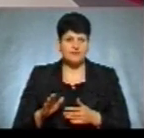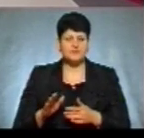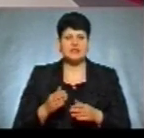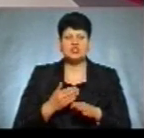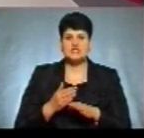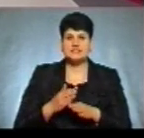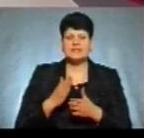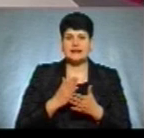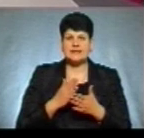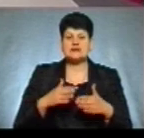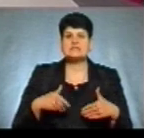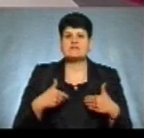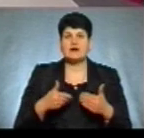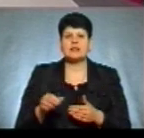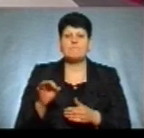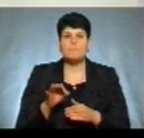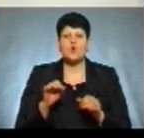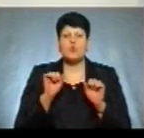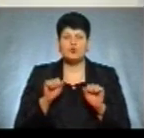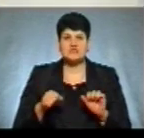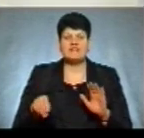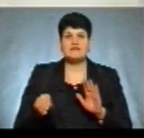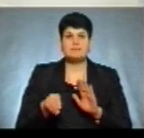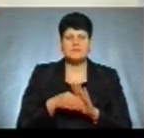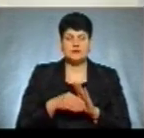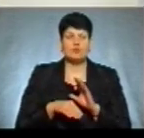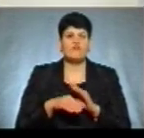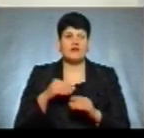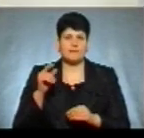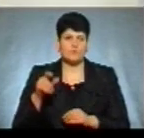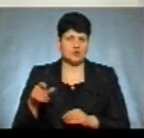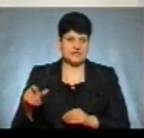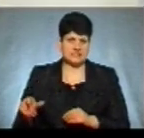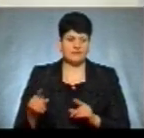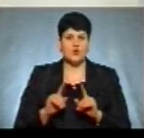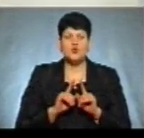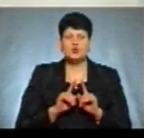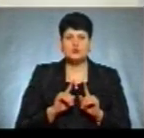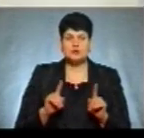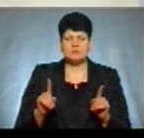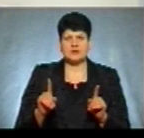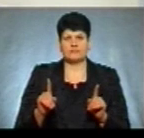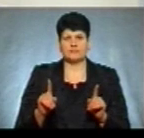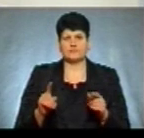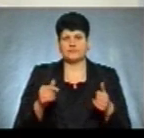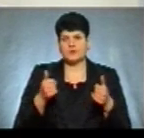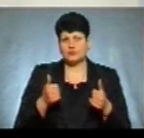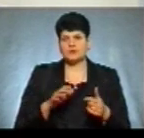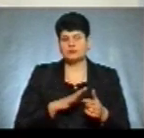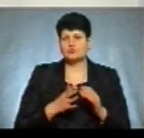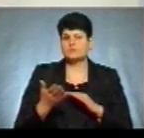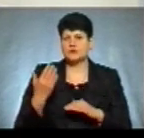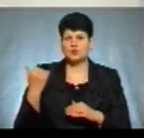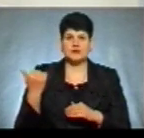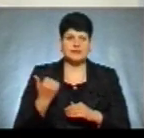є звернень про можливий підкуп виборців. Особливо урожайним був минулий тиждень, коли